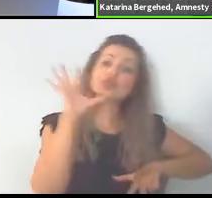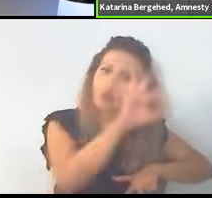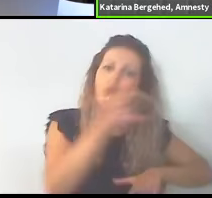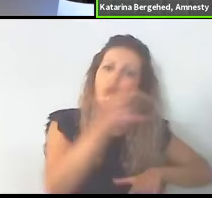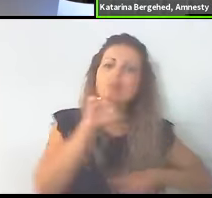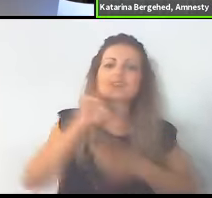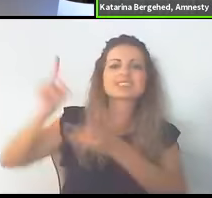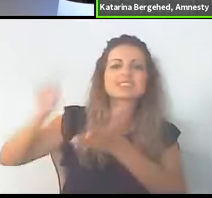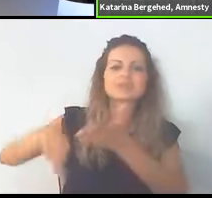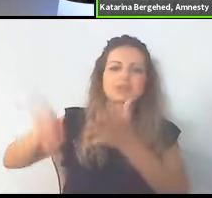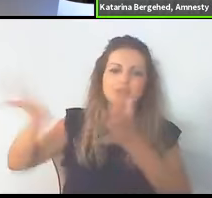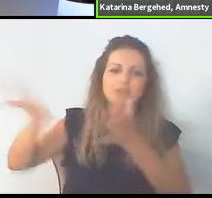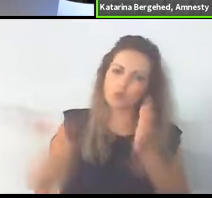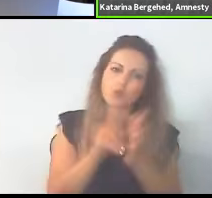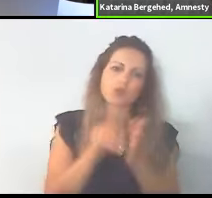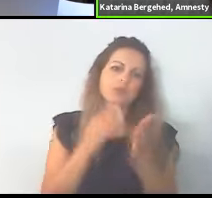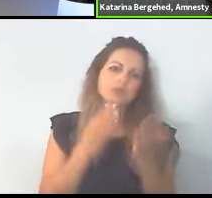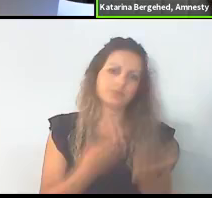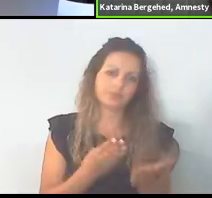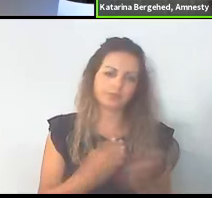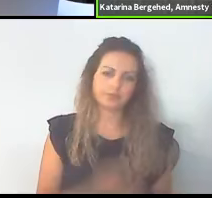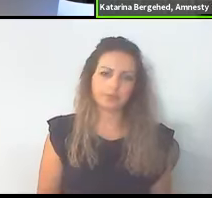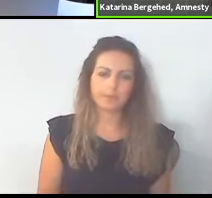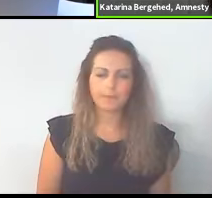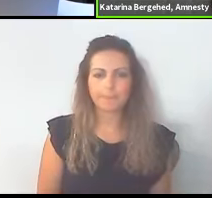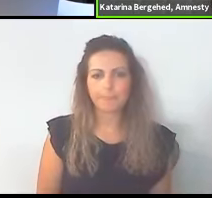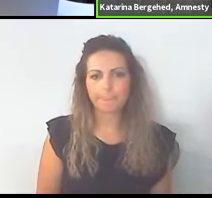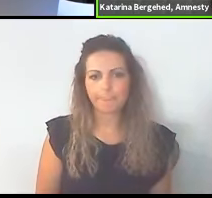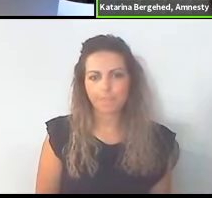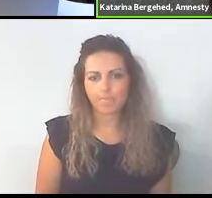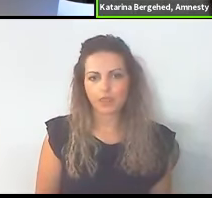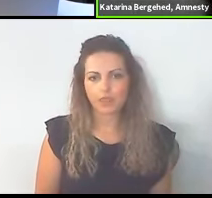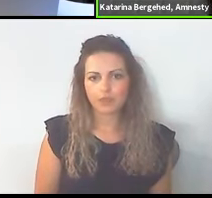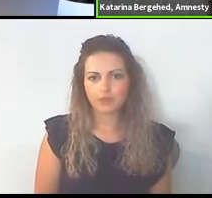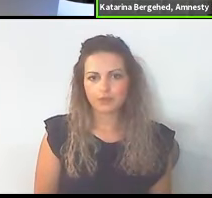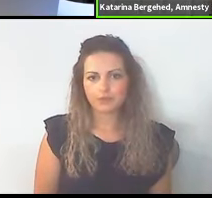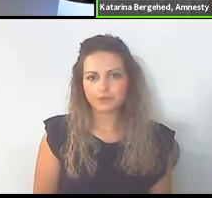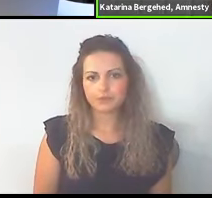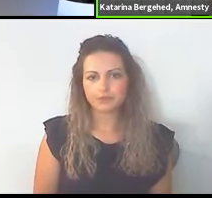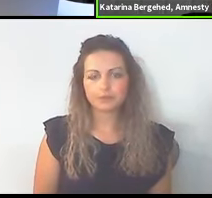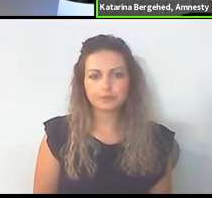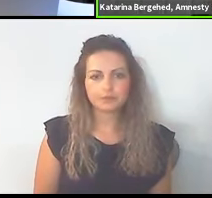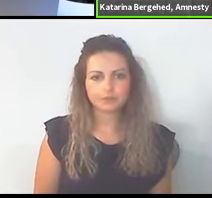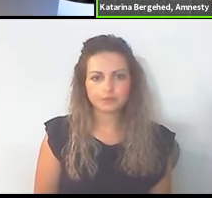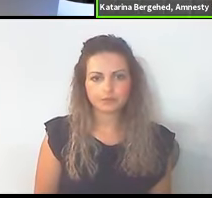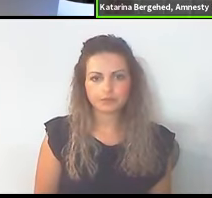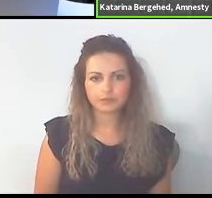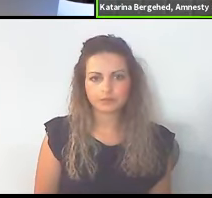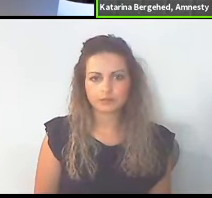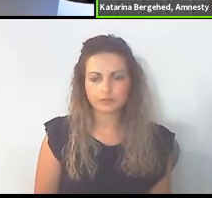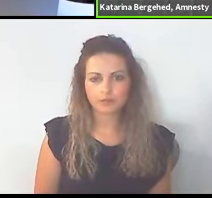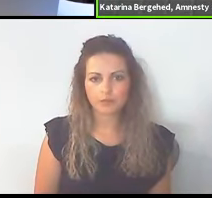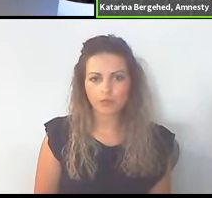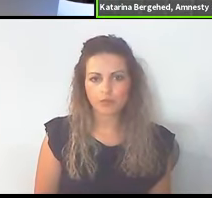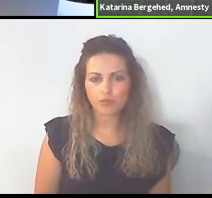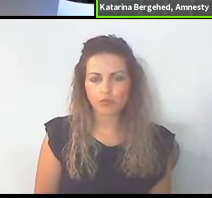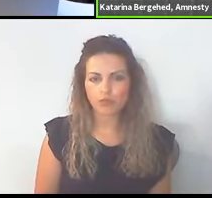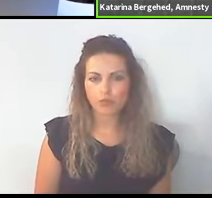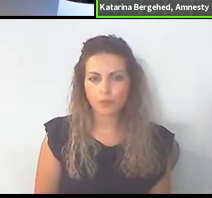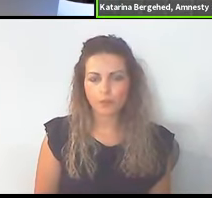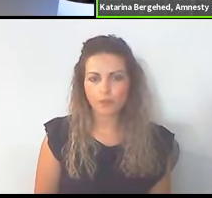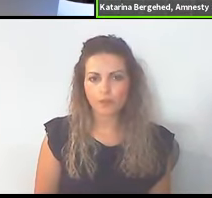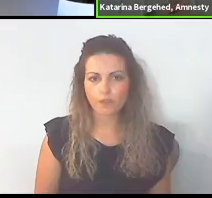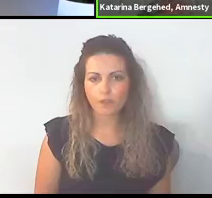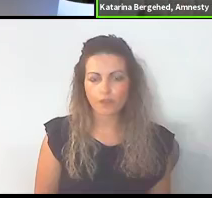Today we are still working on barriers to justice and support for rape survivors. The legal reform